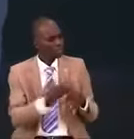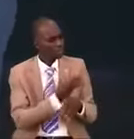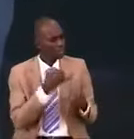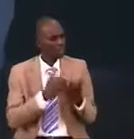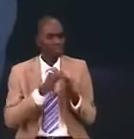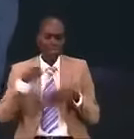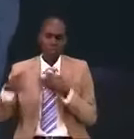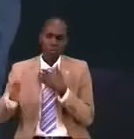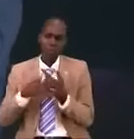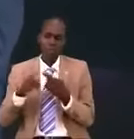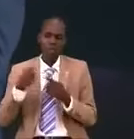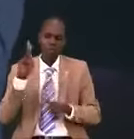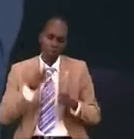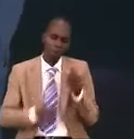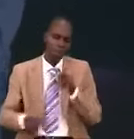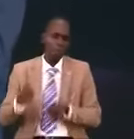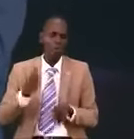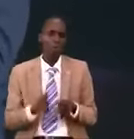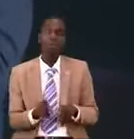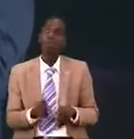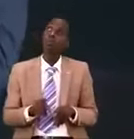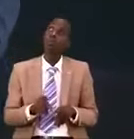soit juste